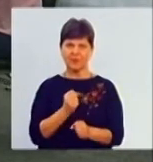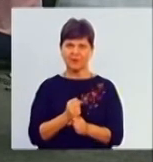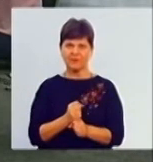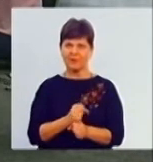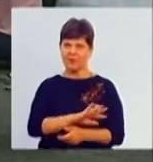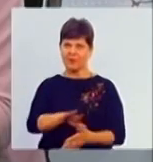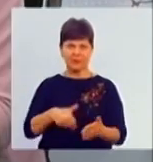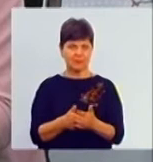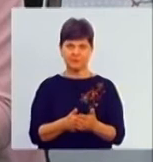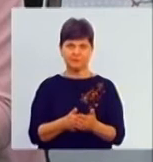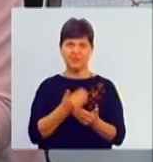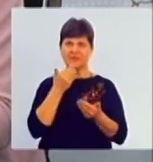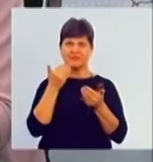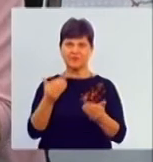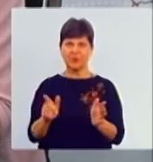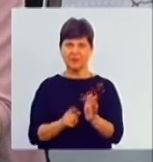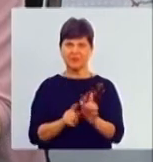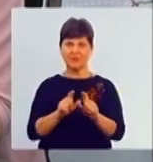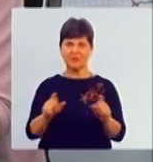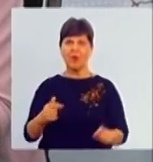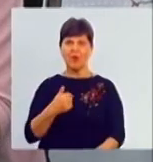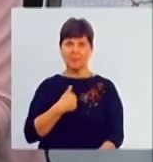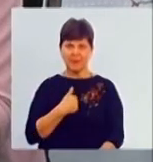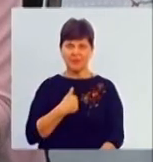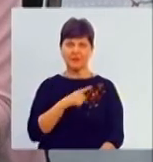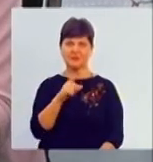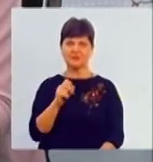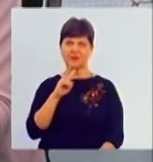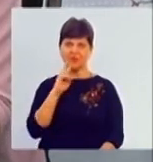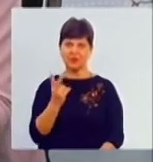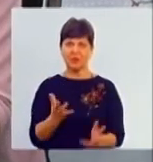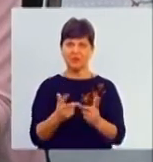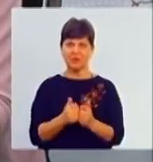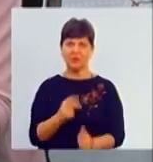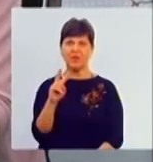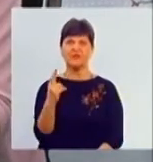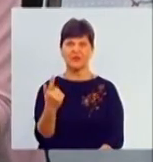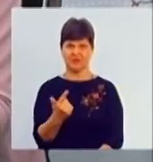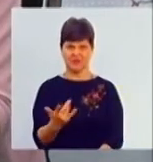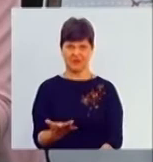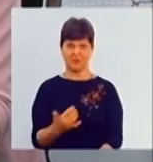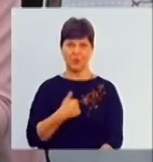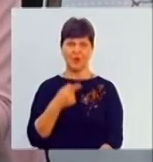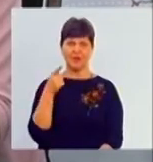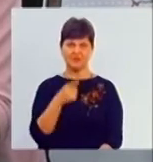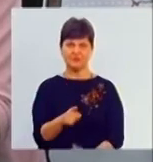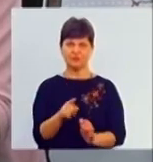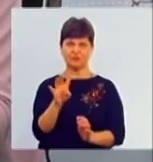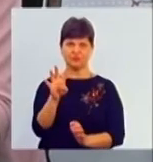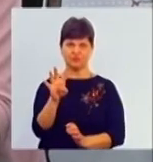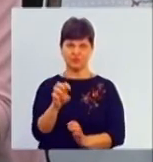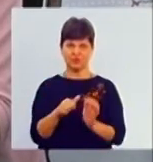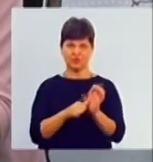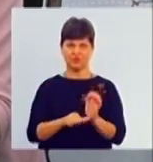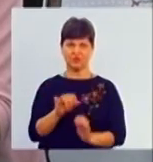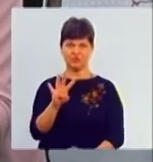працюю, звернулася в пенсійний фонд, мені за 2 роки нарахували 2 гривні. І в мене 1464 гривні.